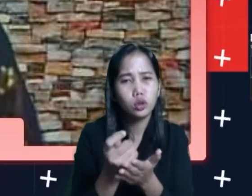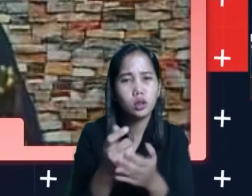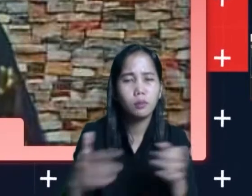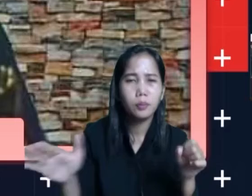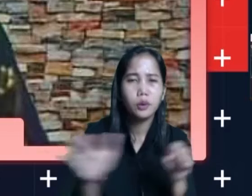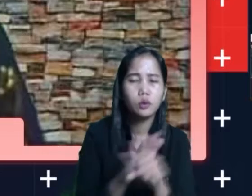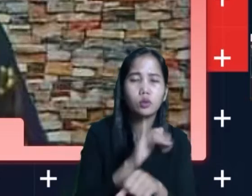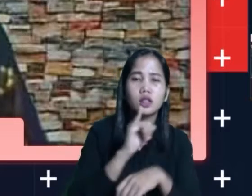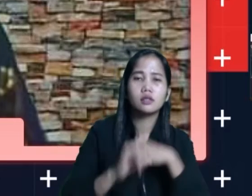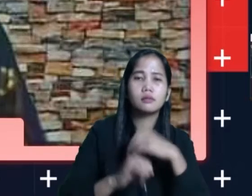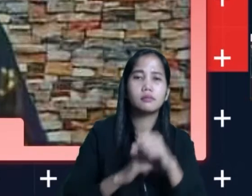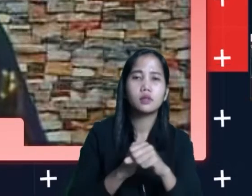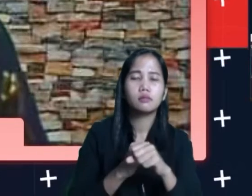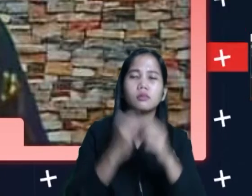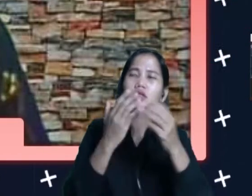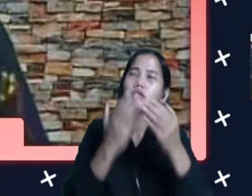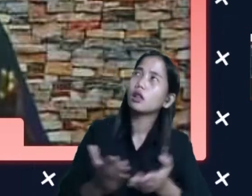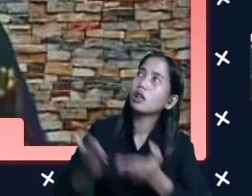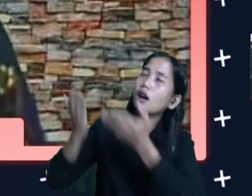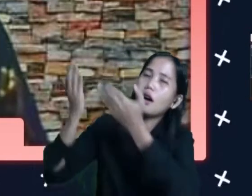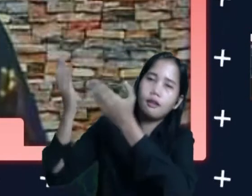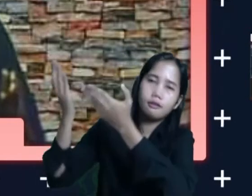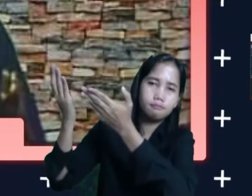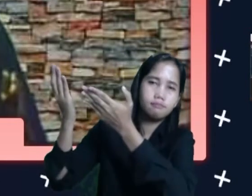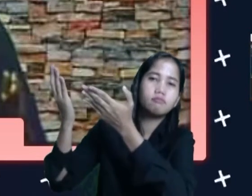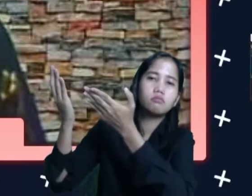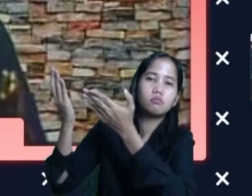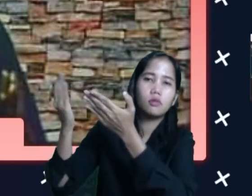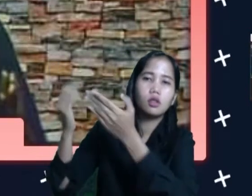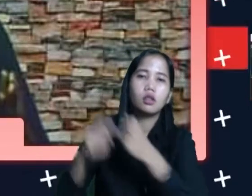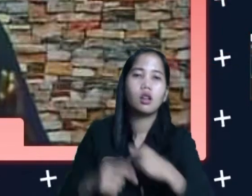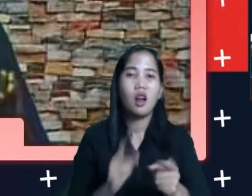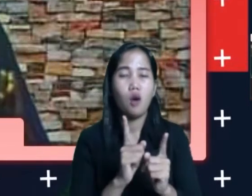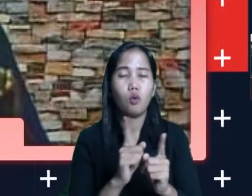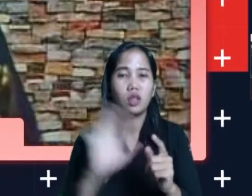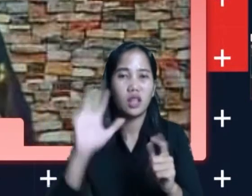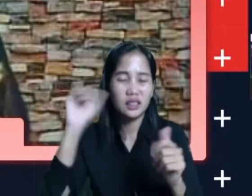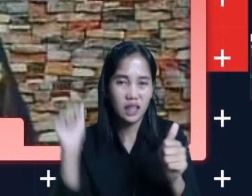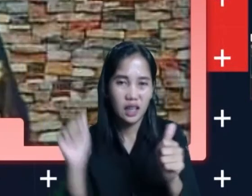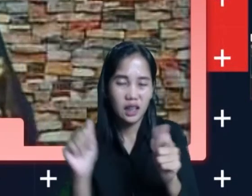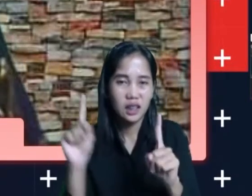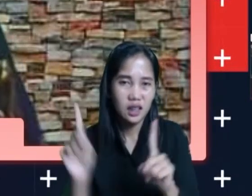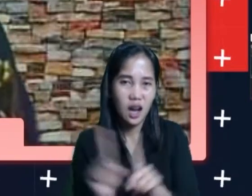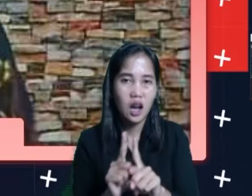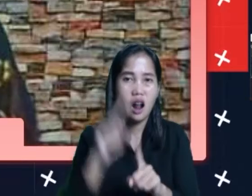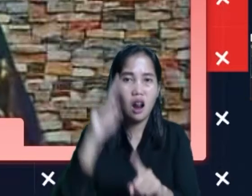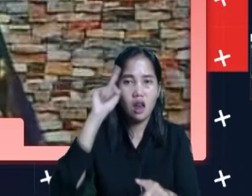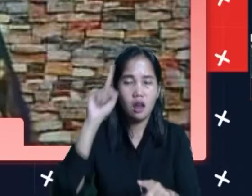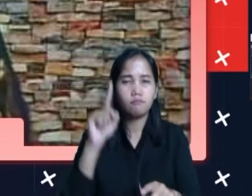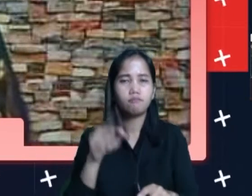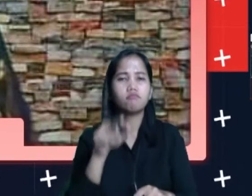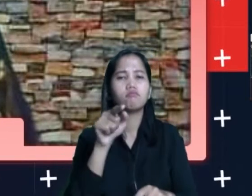tidak disertai oleh Allah, kalau bukan Allah yang mengerjakannya di dalam kehidupannya.